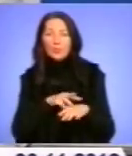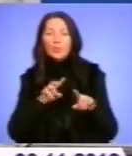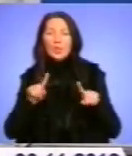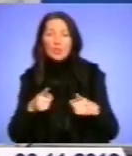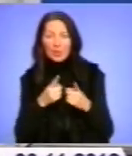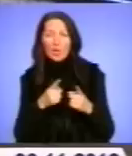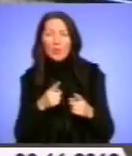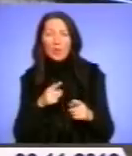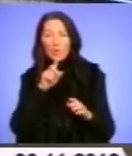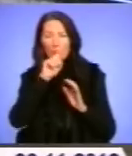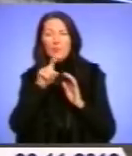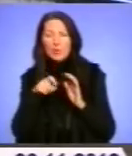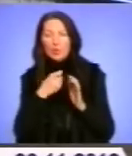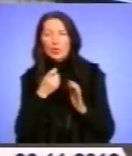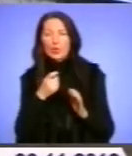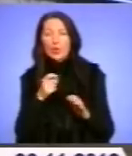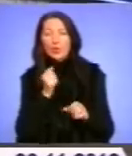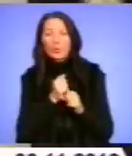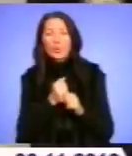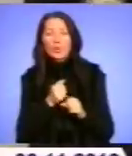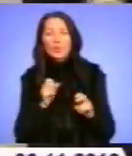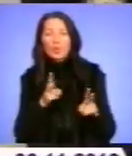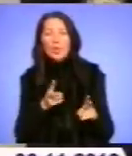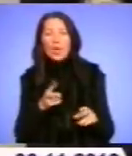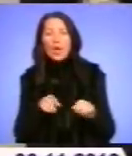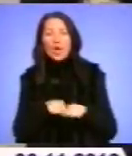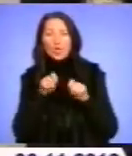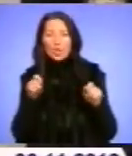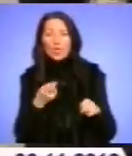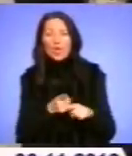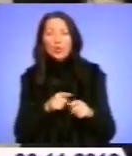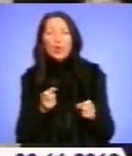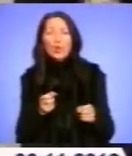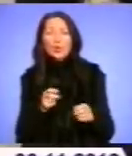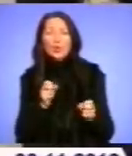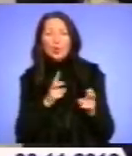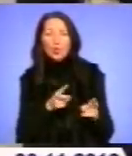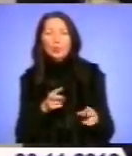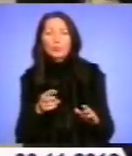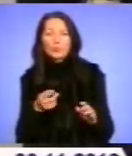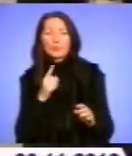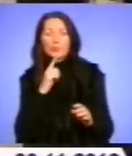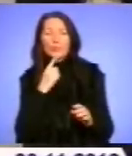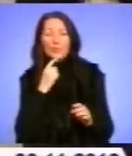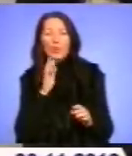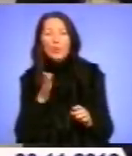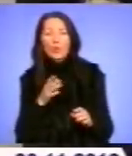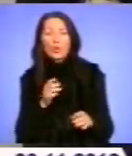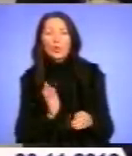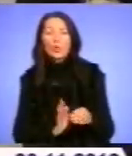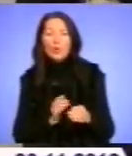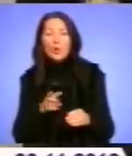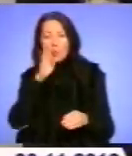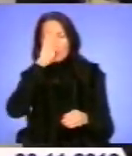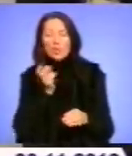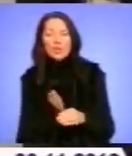вчиненні важкого злочину. Розкриття цього злочину трошки ускладнилось, оскільки до потерпілого заходило практично дуже багато людей, відвідувачів,